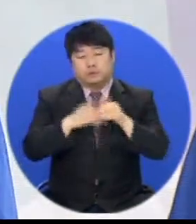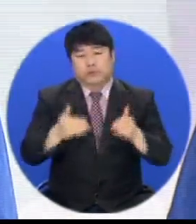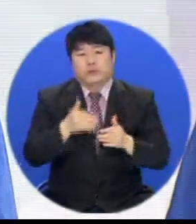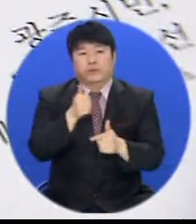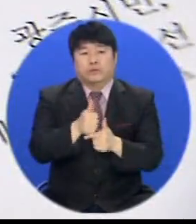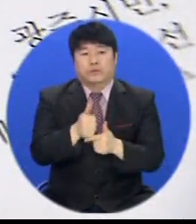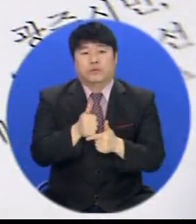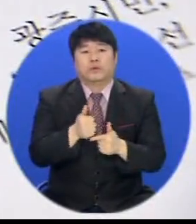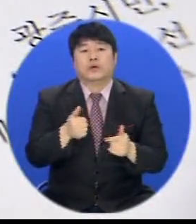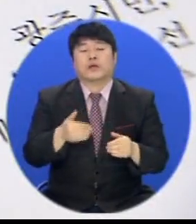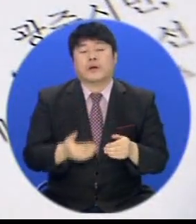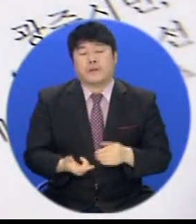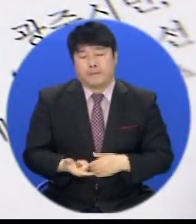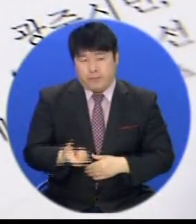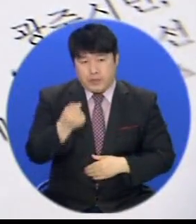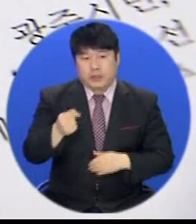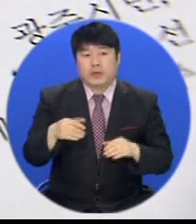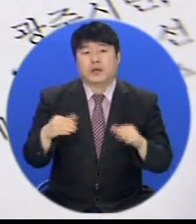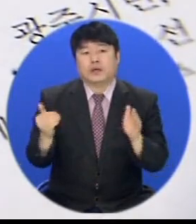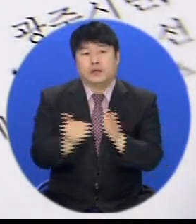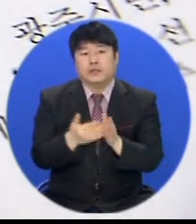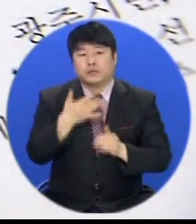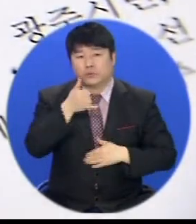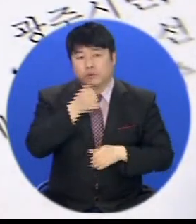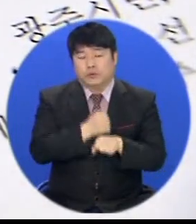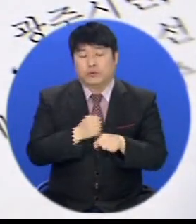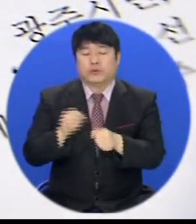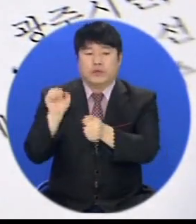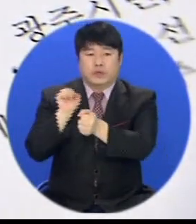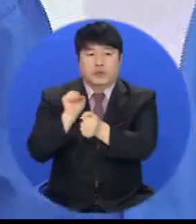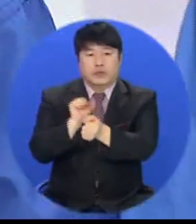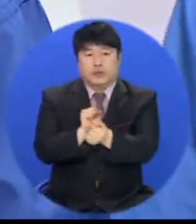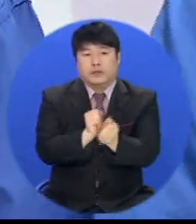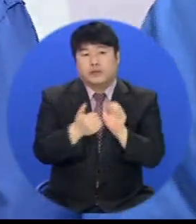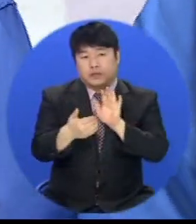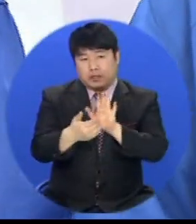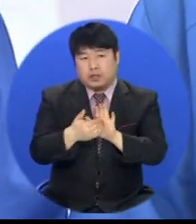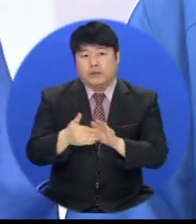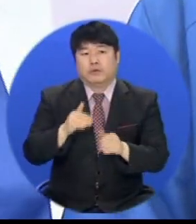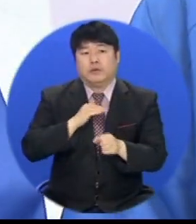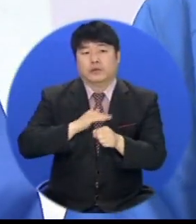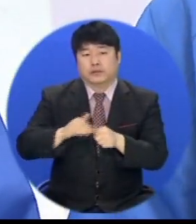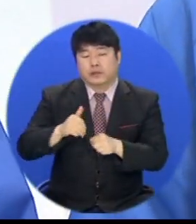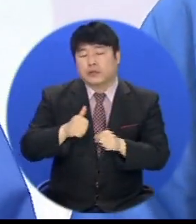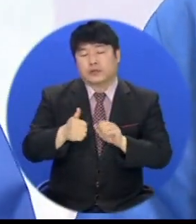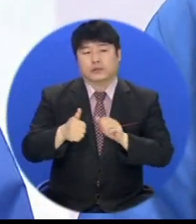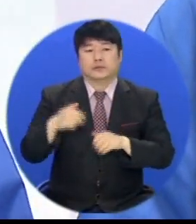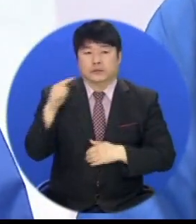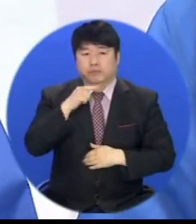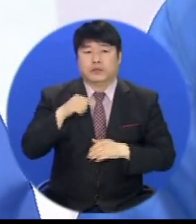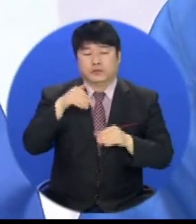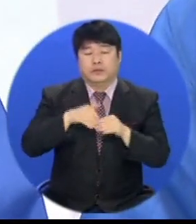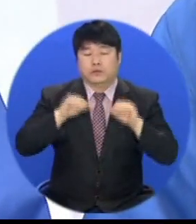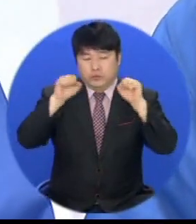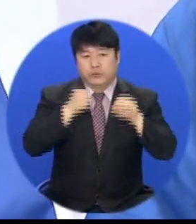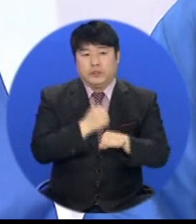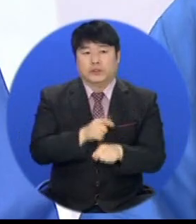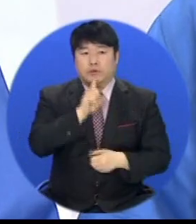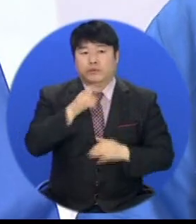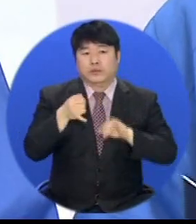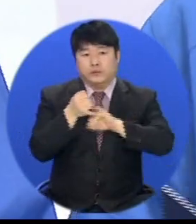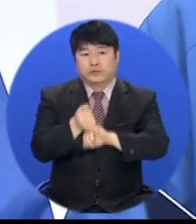상황이 빠르게 종식될 수 있도록 감염 예방 수칙을 철저히 지키며 선거운동을 전개하겠다고